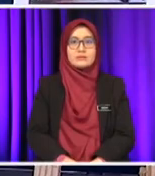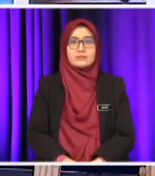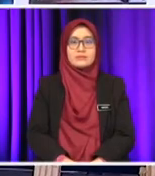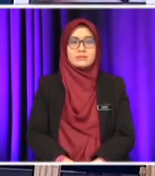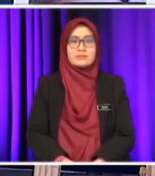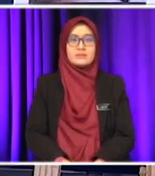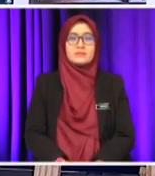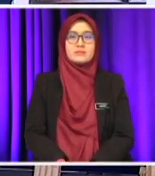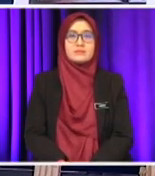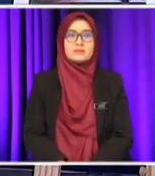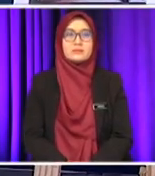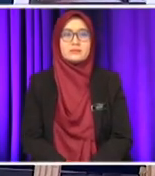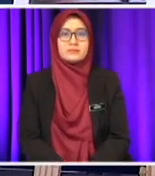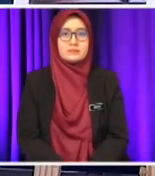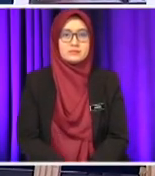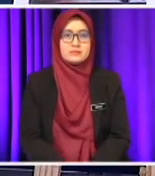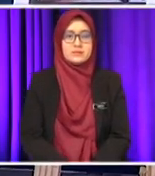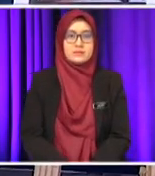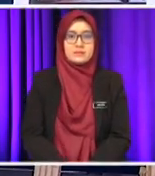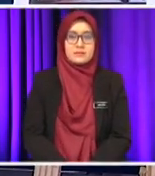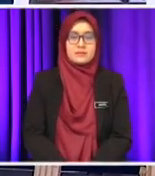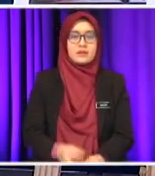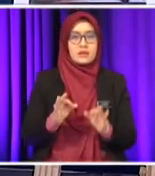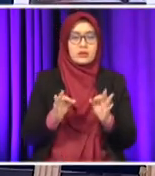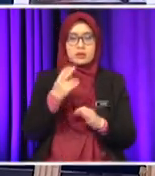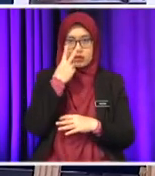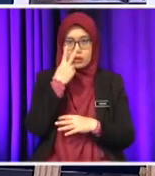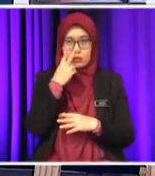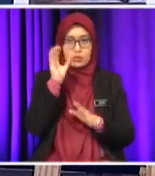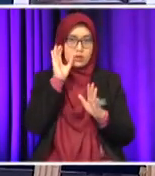tetapi betul sih besar macam ini guys